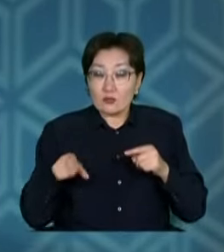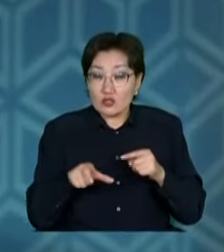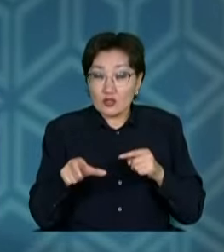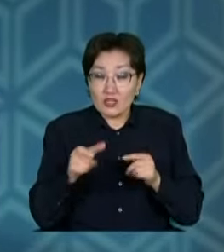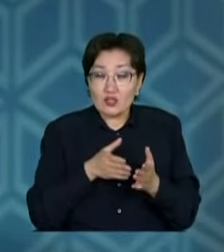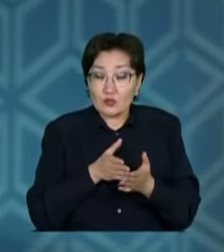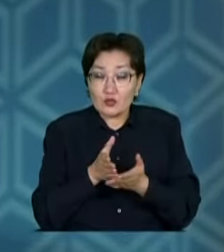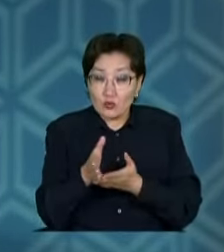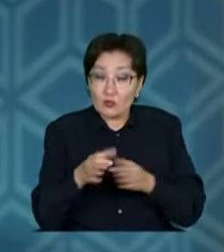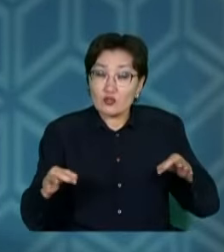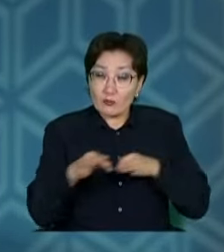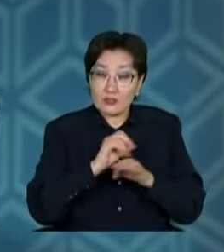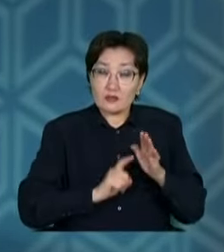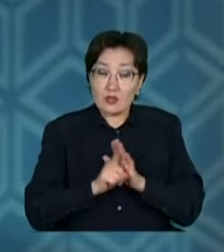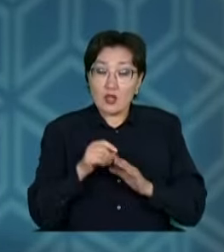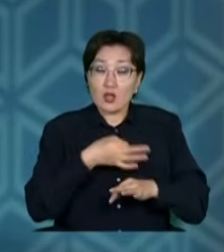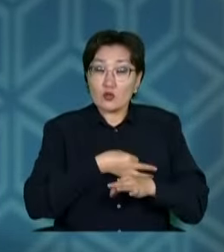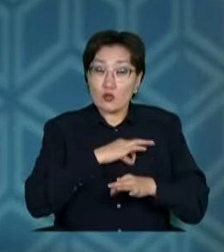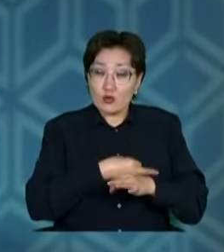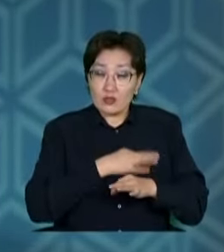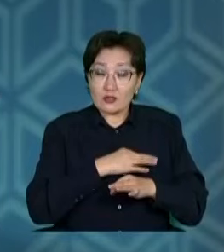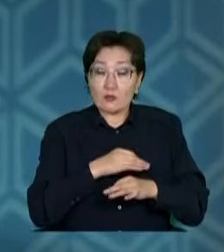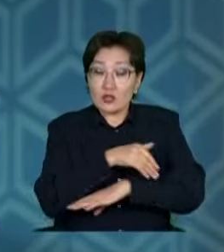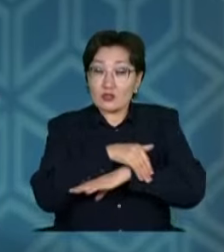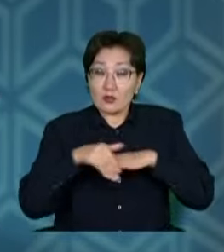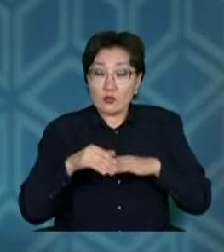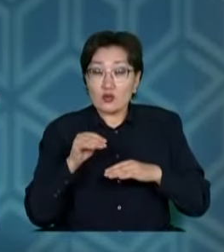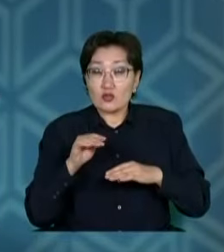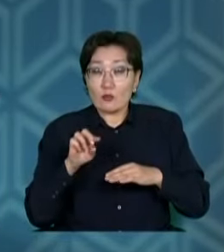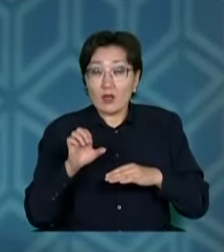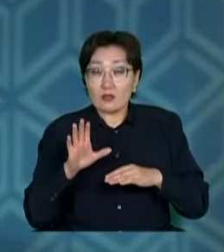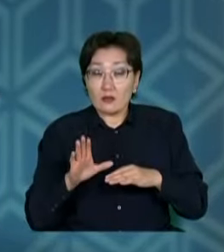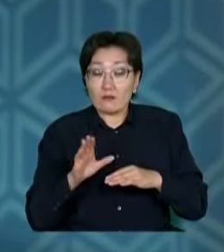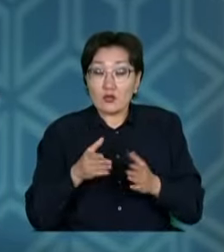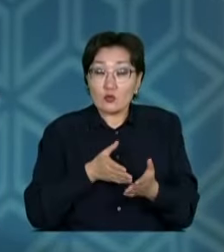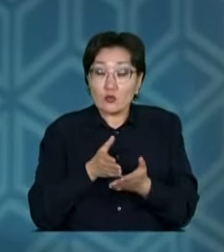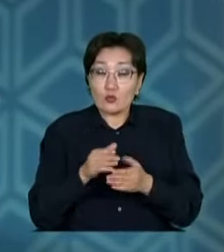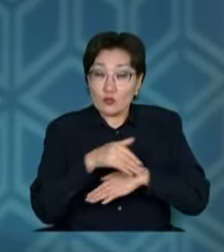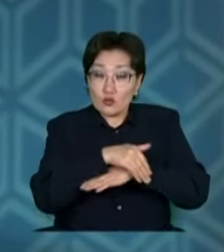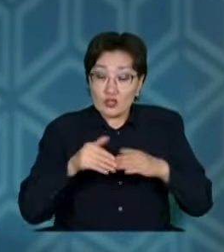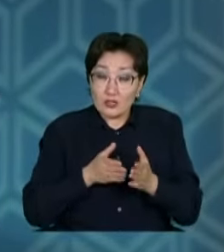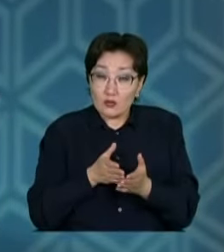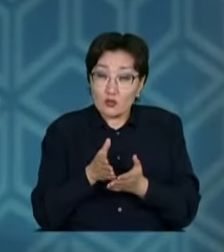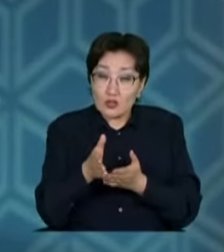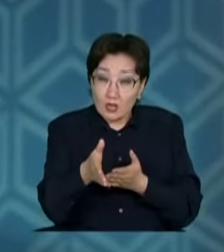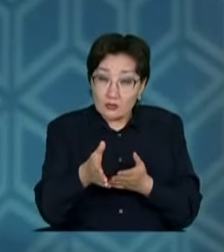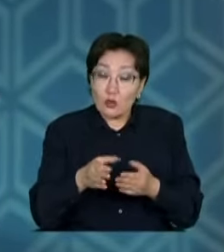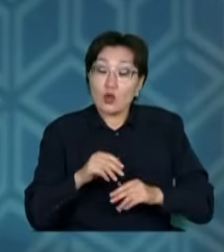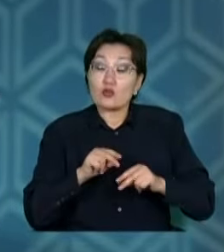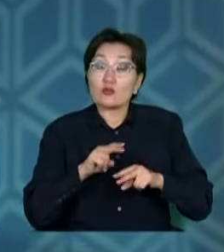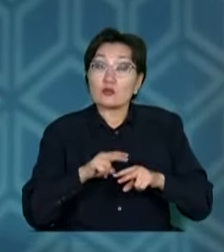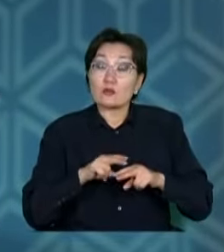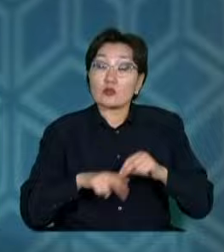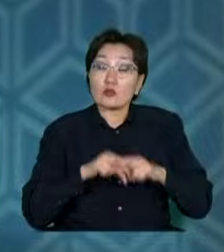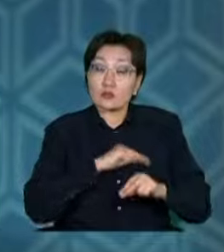ұзарту бойынша жобаларын бастадық. Төле би көшесін, Жұбанова көшесін ұзарту көшелі жұмыстары, құрылыс